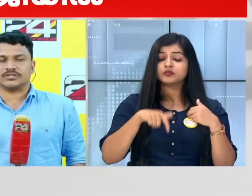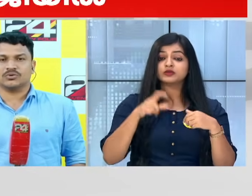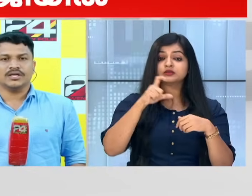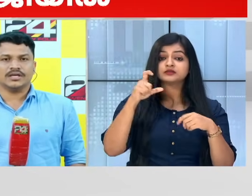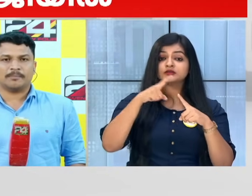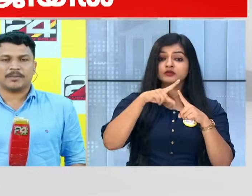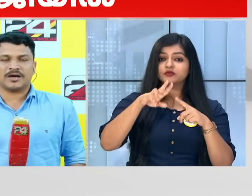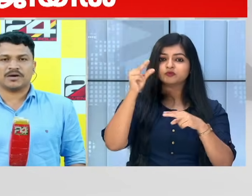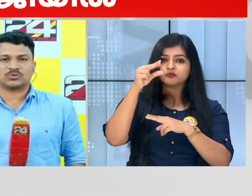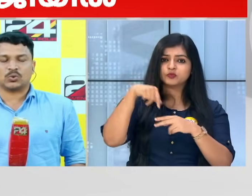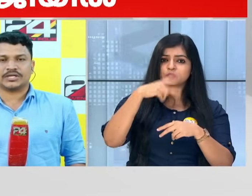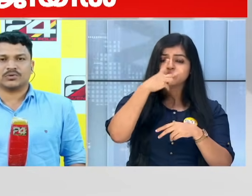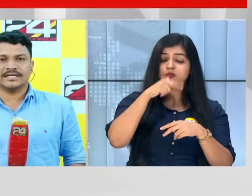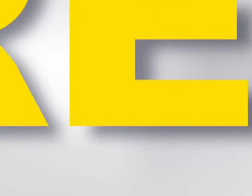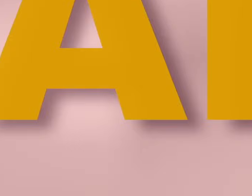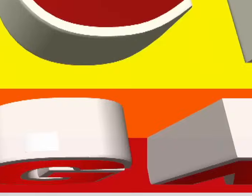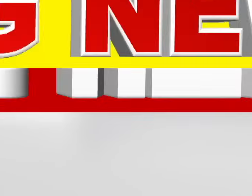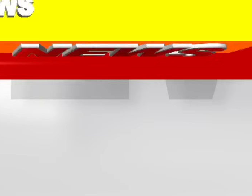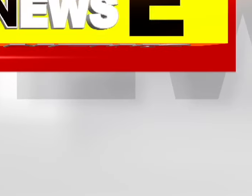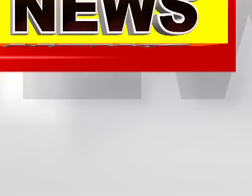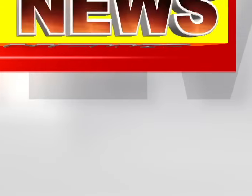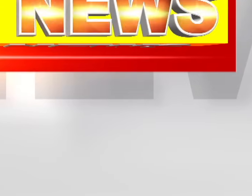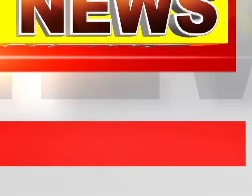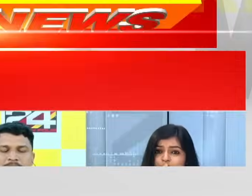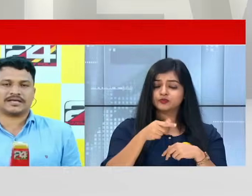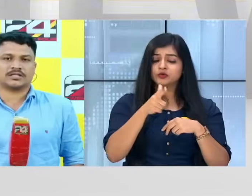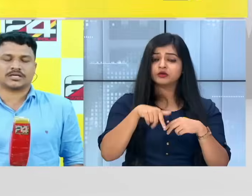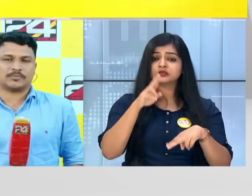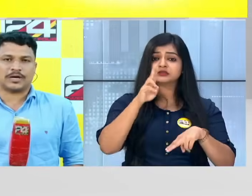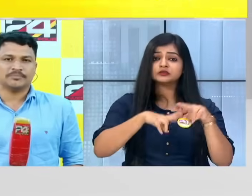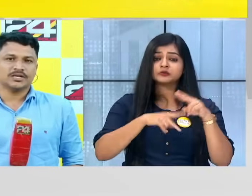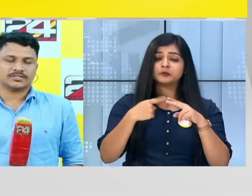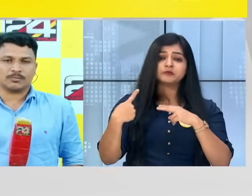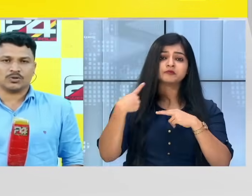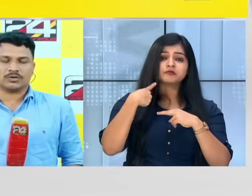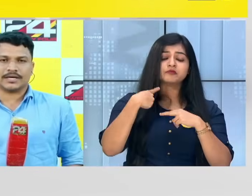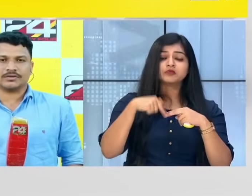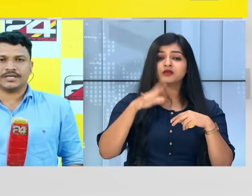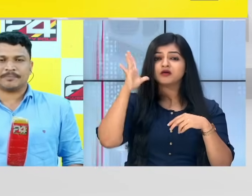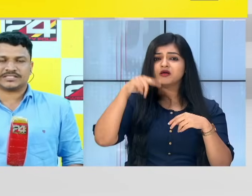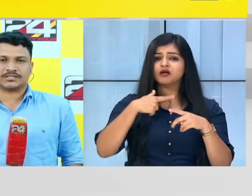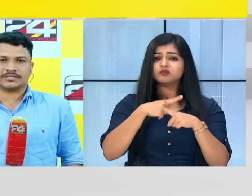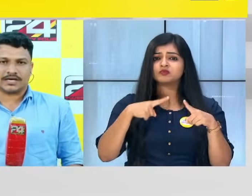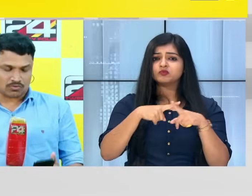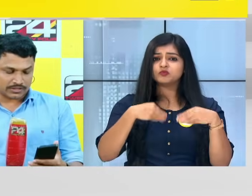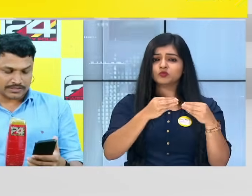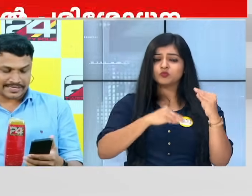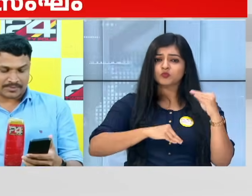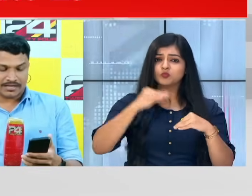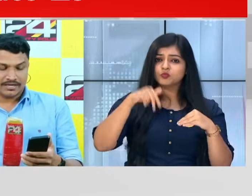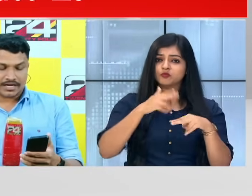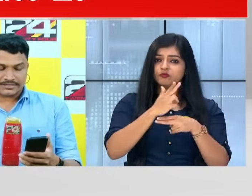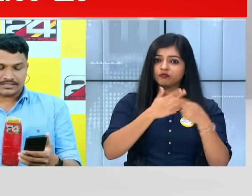സാധിച്ചിരുന്നു ഈ പാപ്പാന്മാർ ഇരുമ്പ് തോട്ടികൊണ്ട് ആനകളെ മുറിവേൽപ്പിക്കുന്നതടക്കമുള്ള സംഭവങ്ങൾ ഉണ്ടായിരുന്നു. ഈ പശ്ചാത്തലത്തിലാണ് കോടതിയുടെ